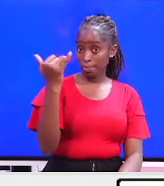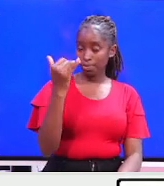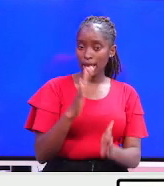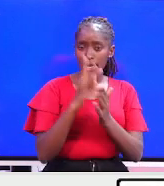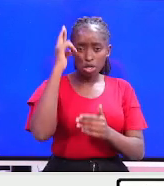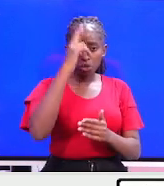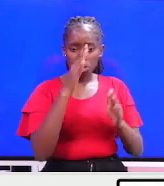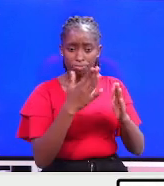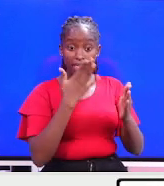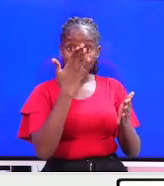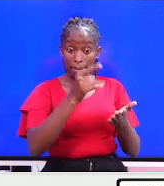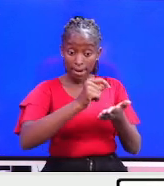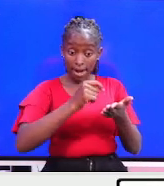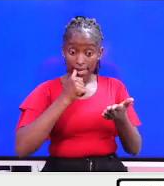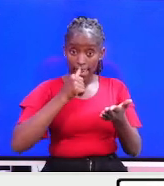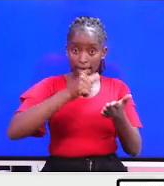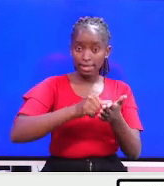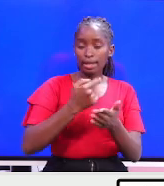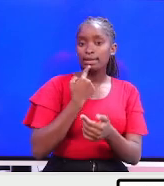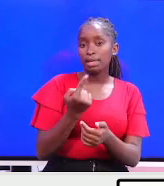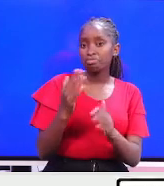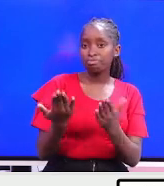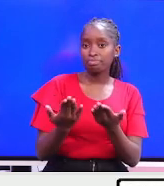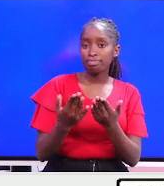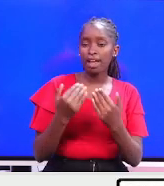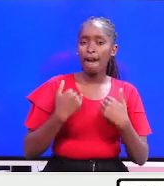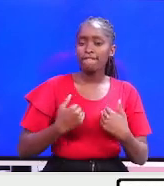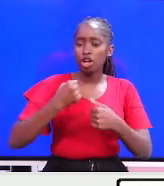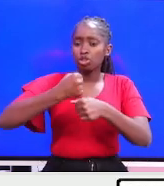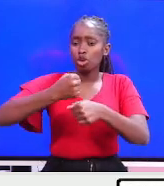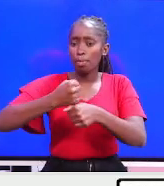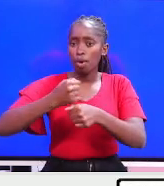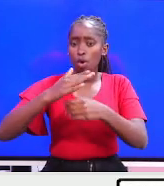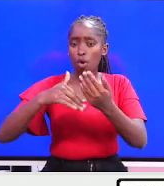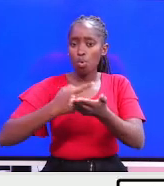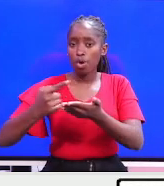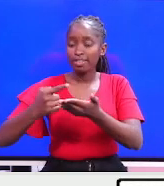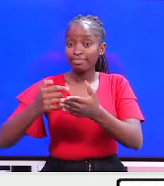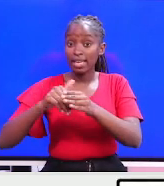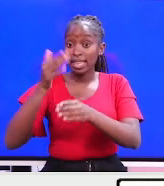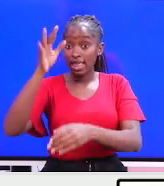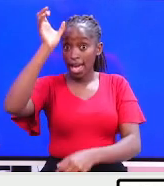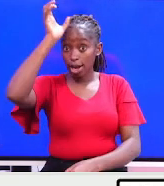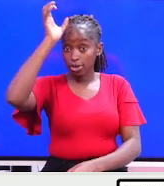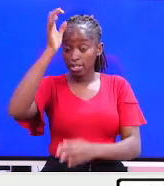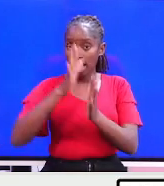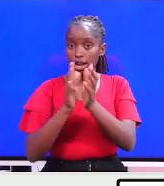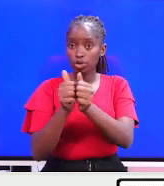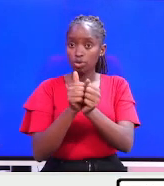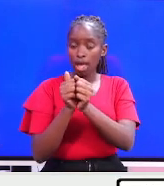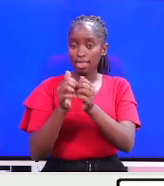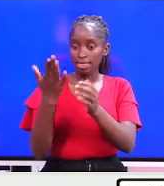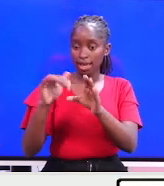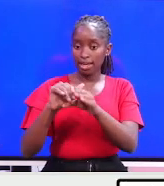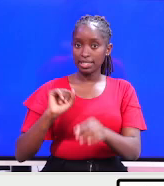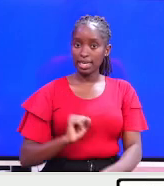barua kwa kiongozi wa mashtaka wakisema kwamba wako na kazi chungu nzima wiki hii kule Eldoret pamoja na kule Seneti,